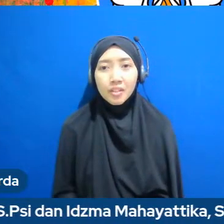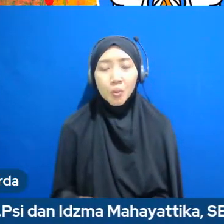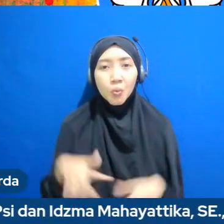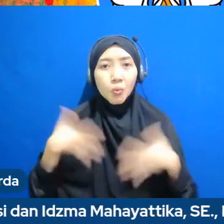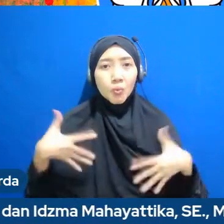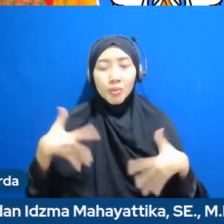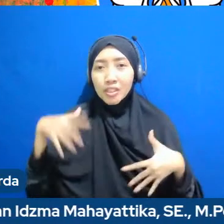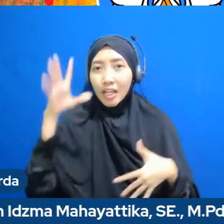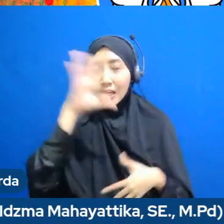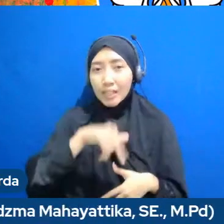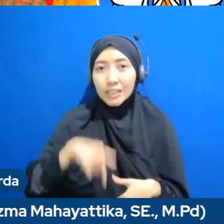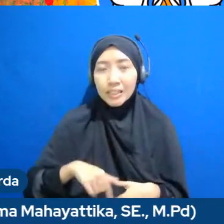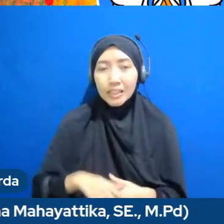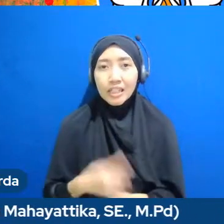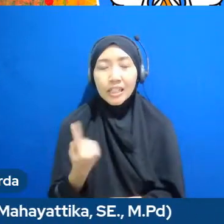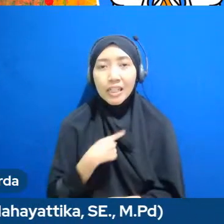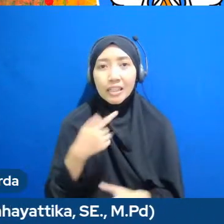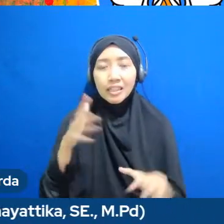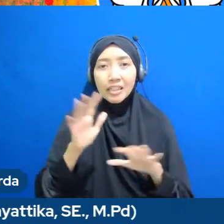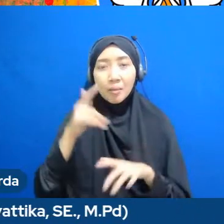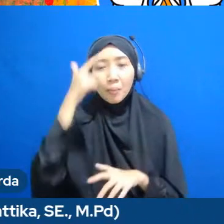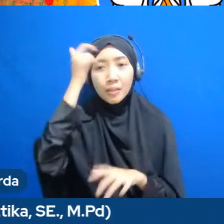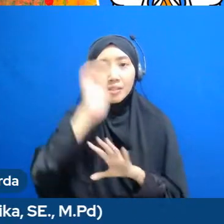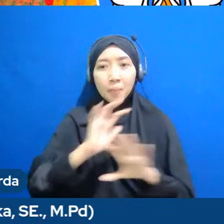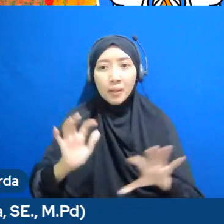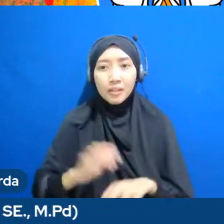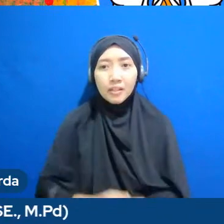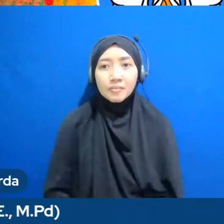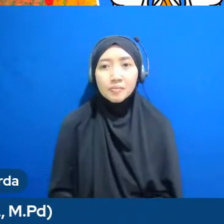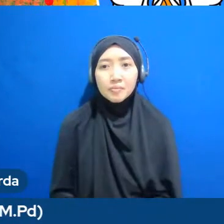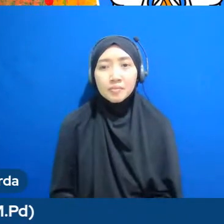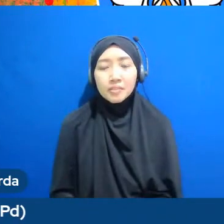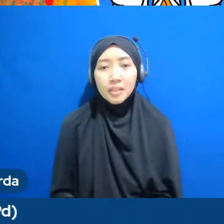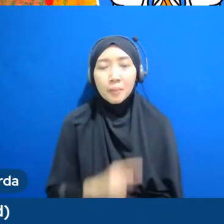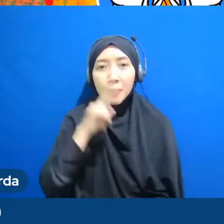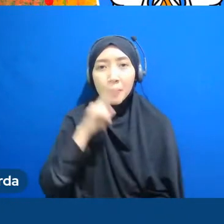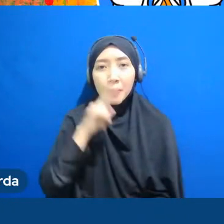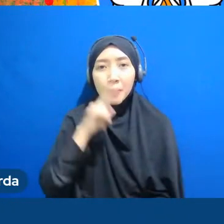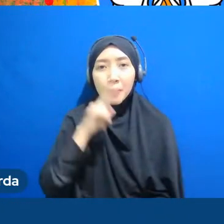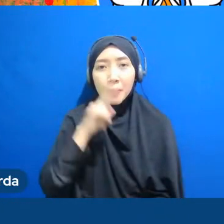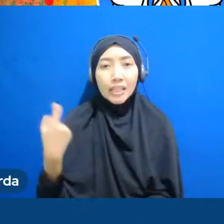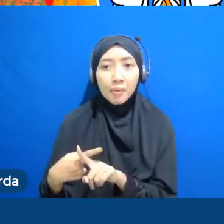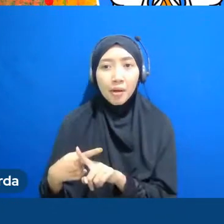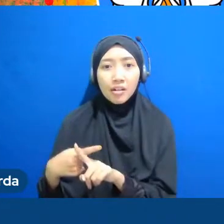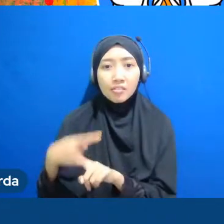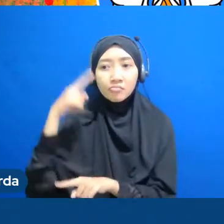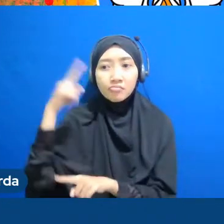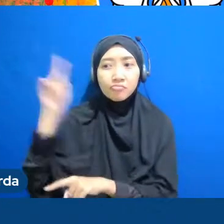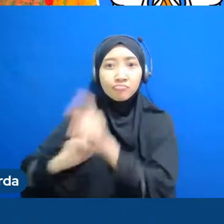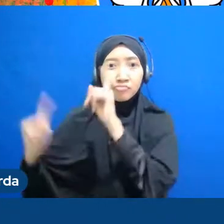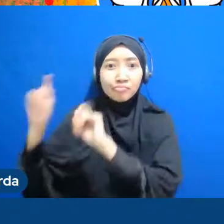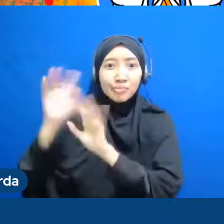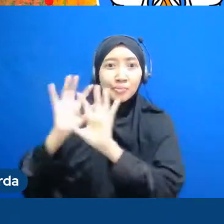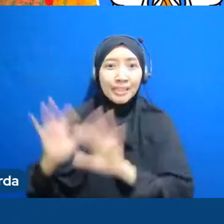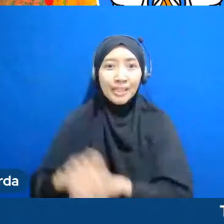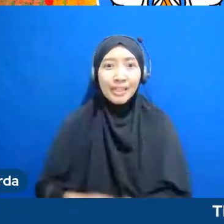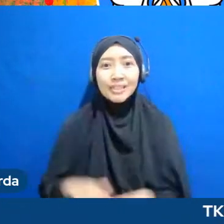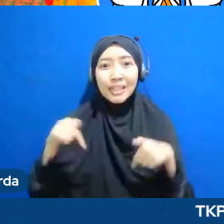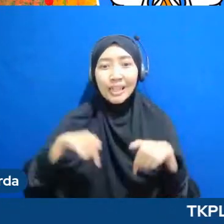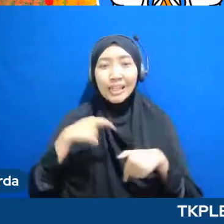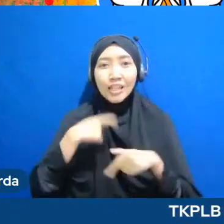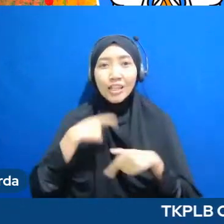ini ya, kita banyak belajar. Nah sekarang ini pertanyaan nambah lagi banyak. Ini sekarang kita